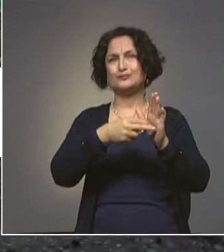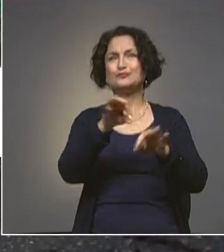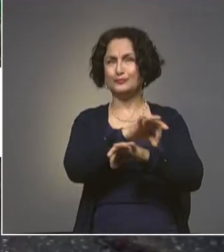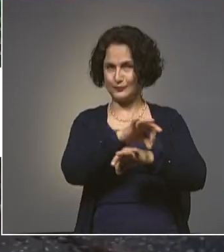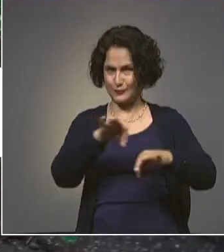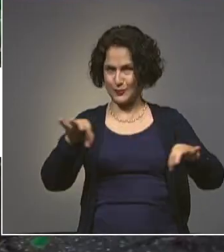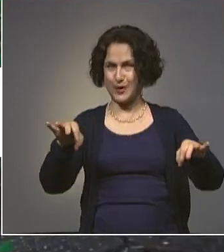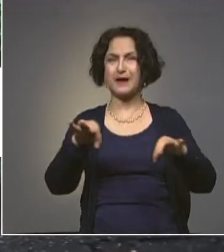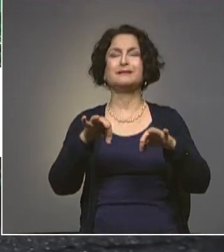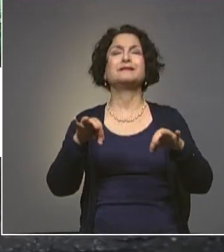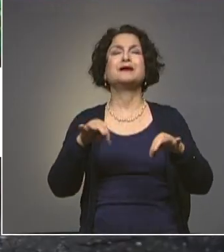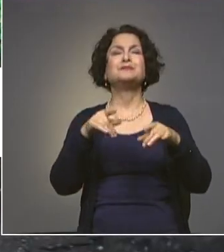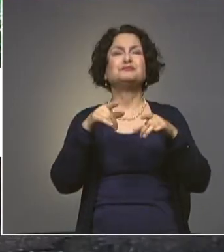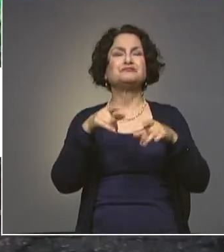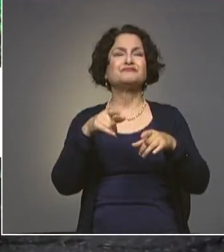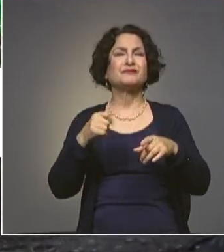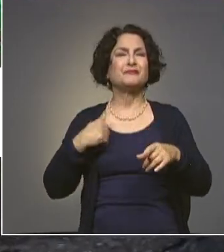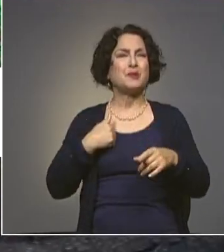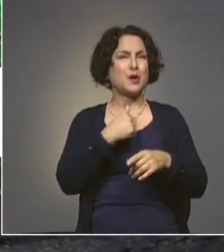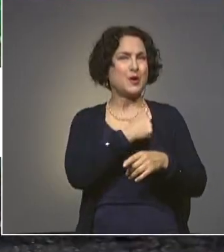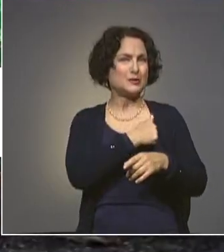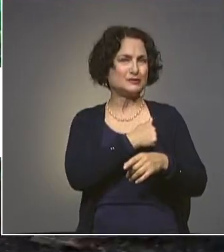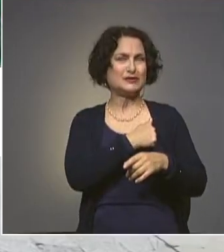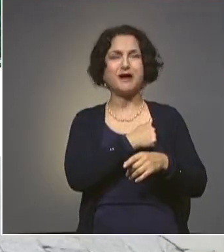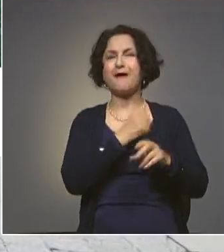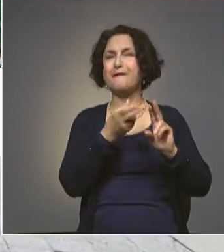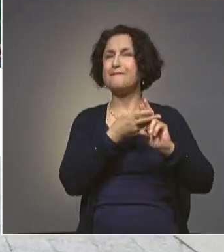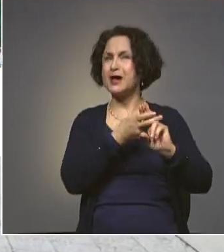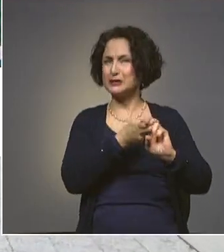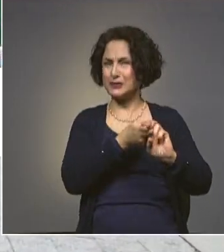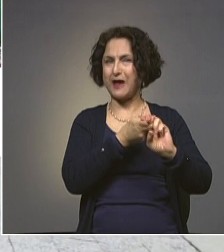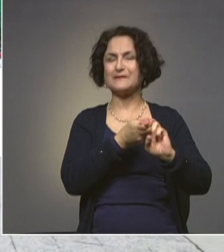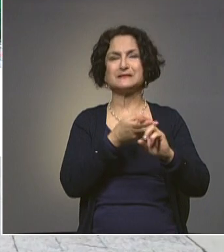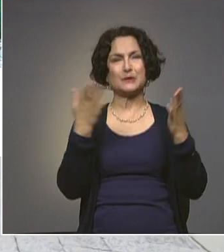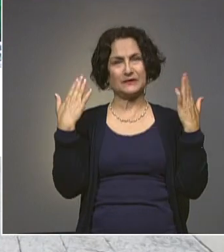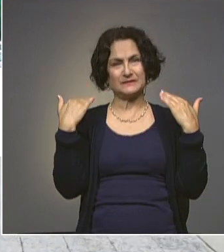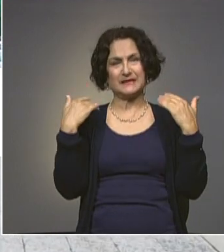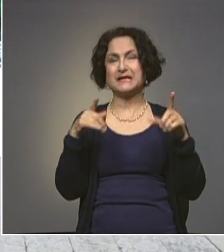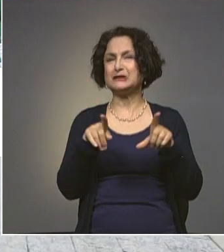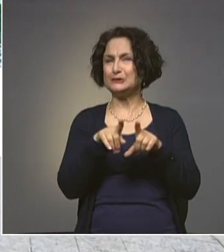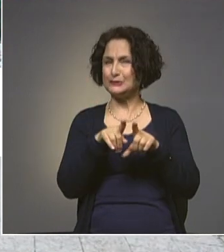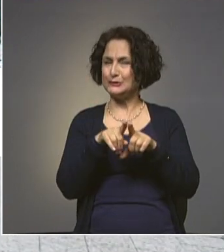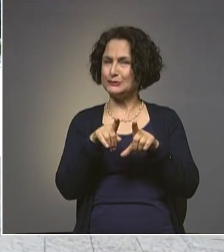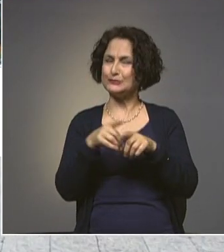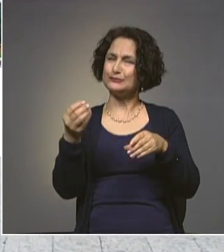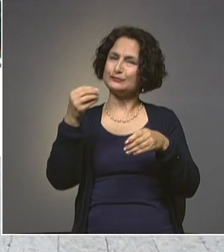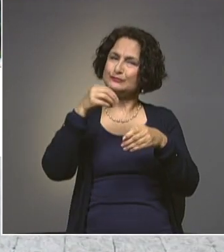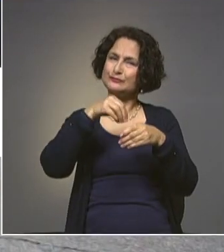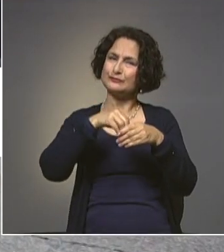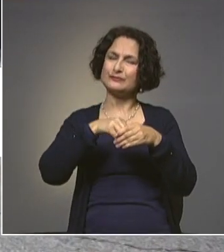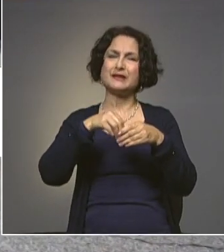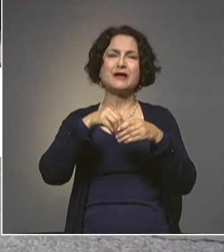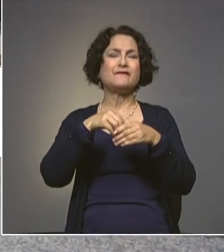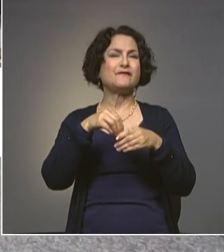партньорите. Варшавския университет по природни науки в Полша, Висшето училище на провинция Лиеж